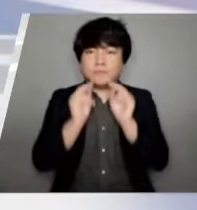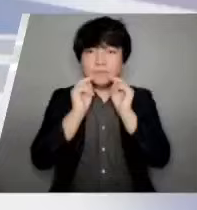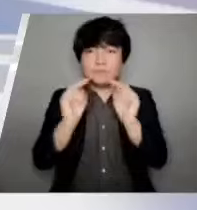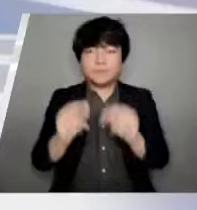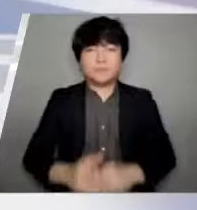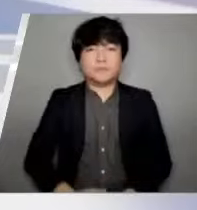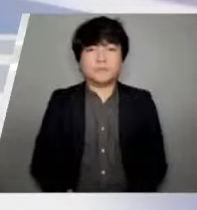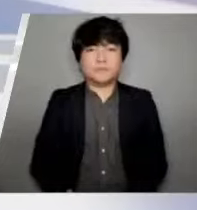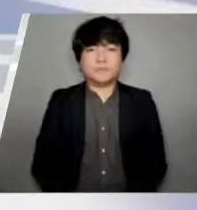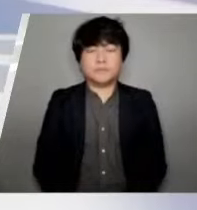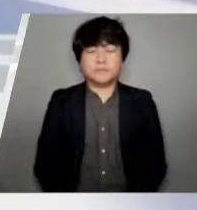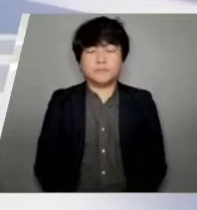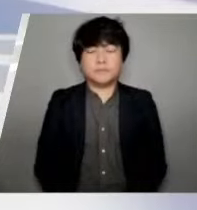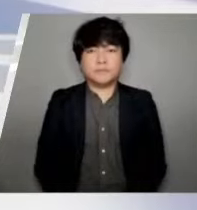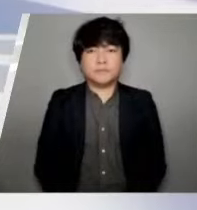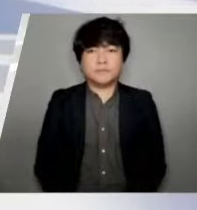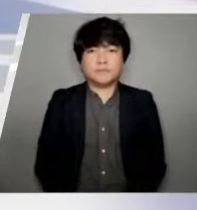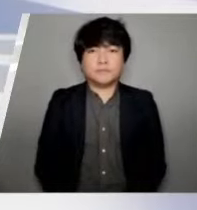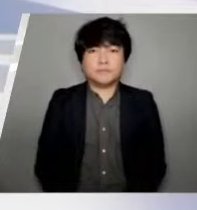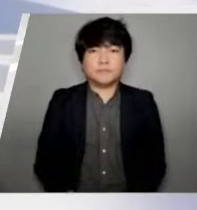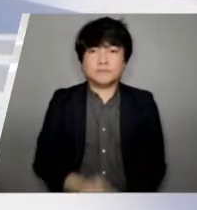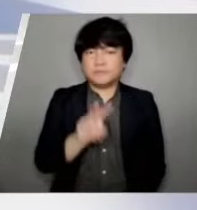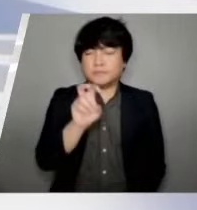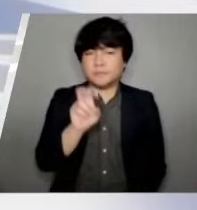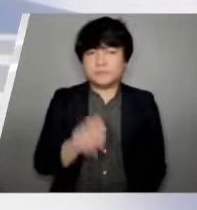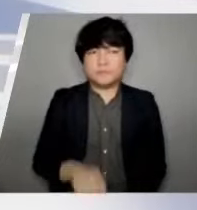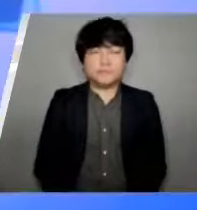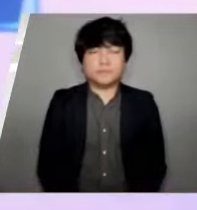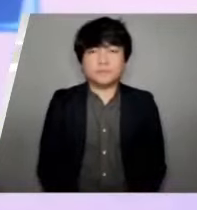ng GMA Regional TV, ang inyong saksi.